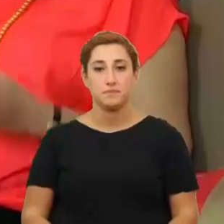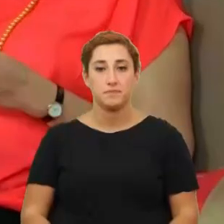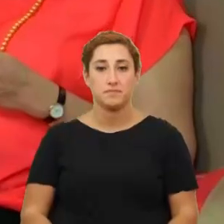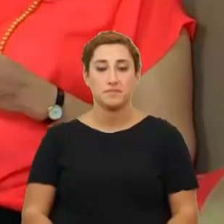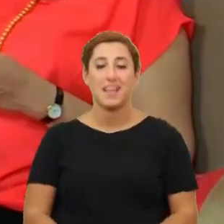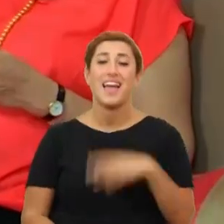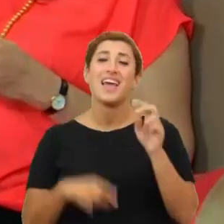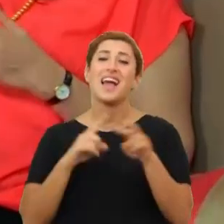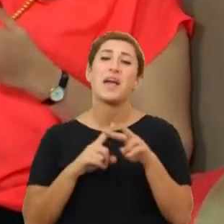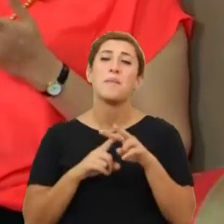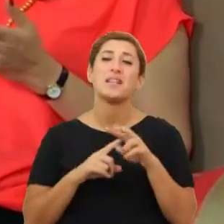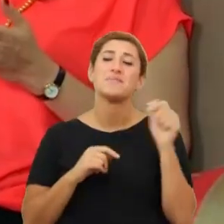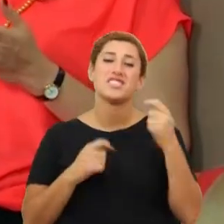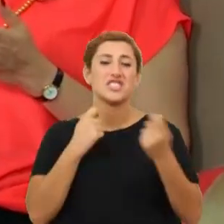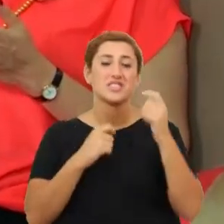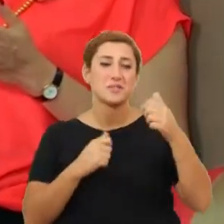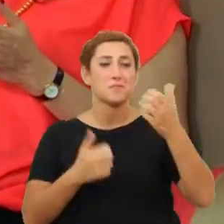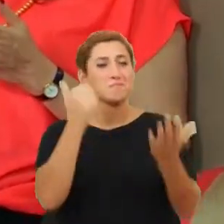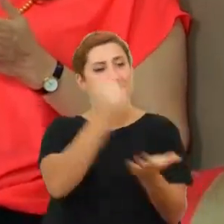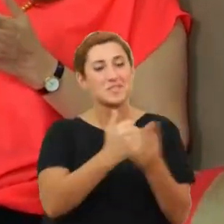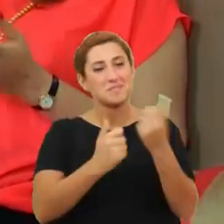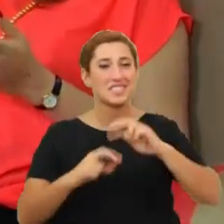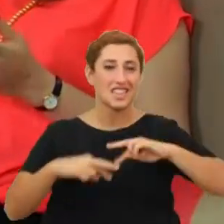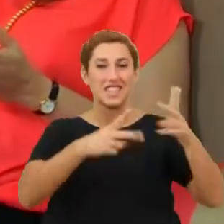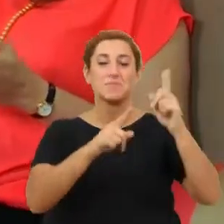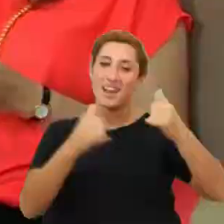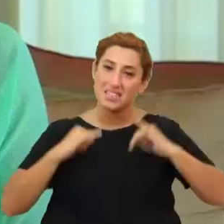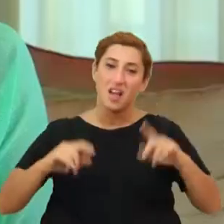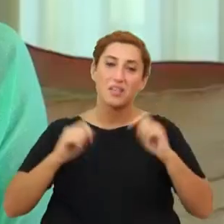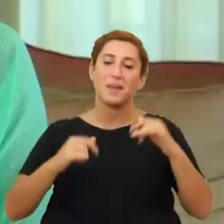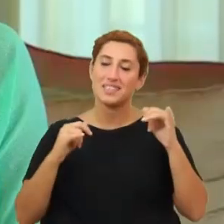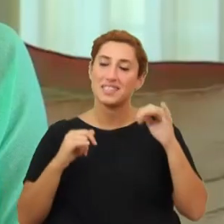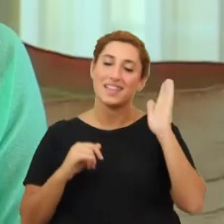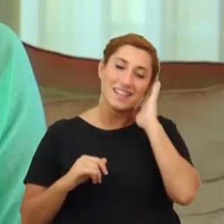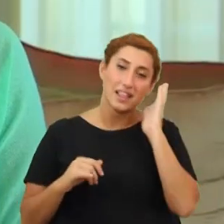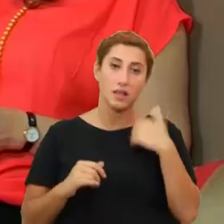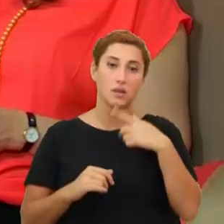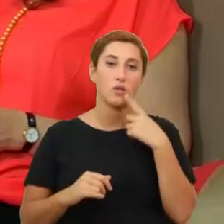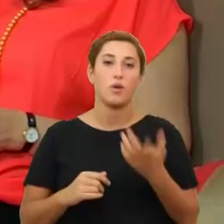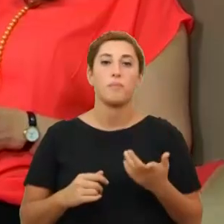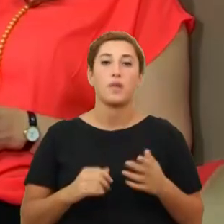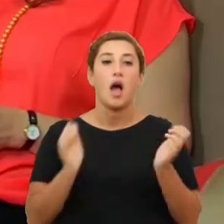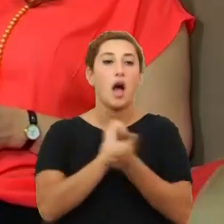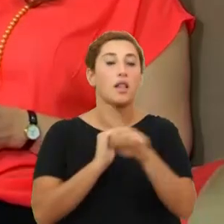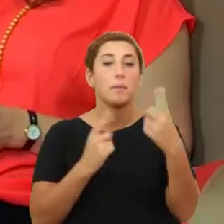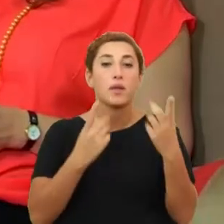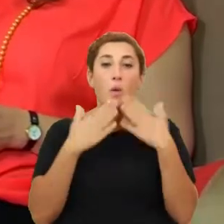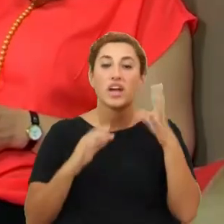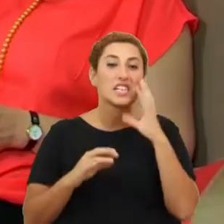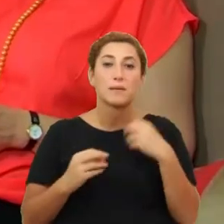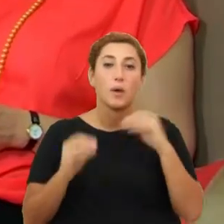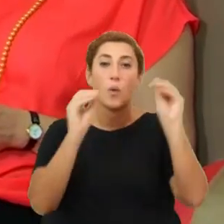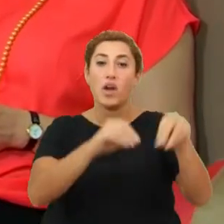Ay Kemal'im, yani şirketin başına birini getirsen de sen birazcık rahat etsen, dinlensen diyorum. Ya ailede biri olmadıktan sonra